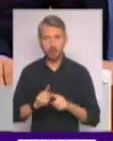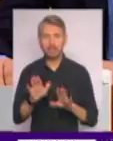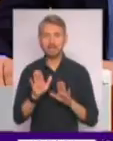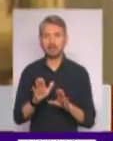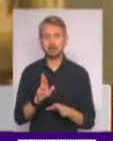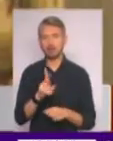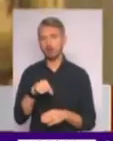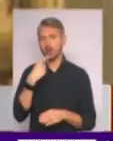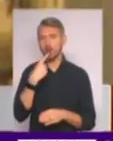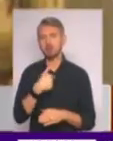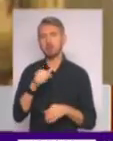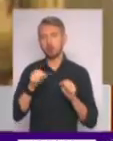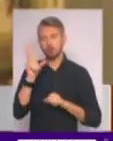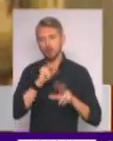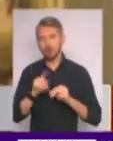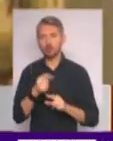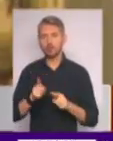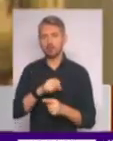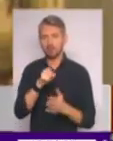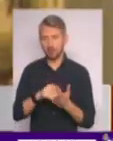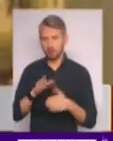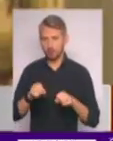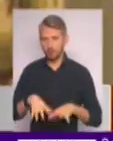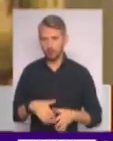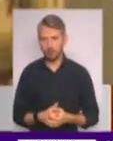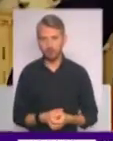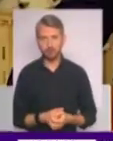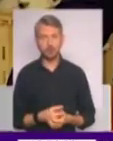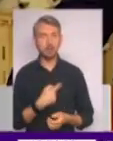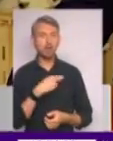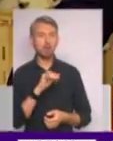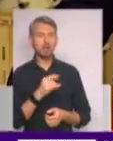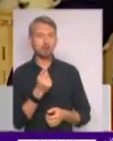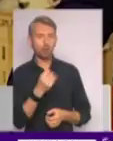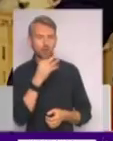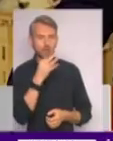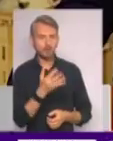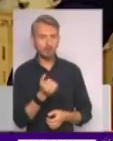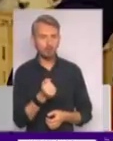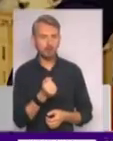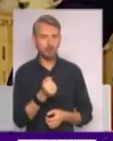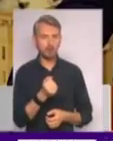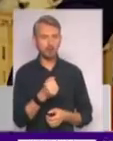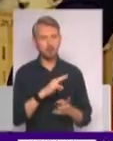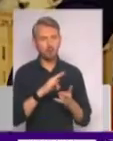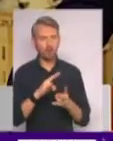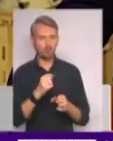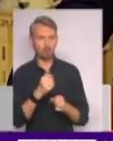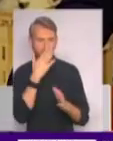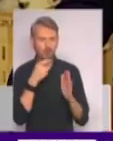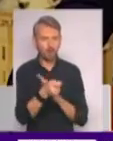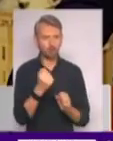як ви кажете, ми можемо сподіватися на те, що це питання буде вирішено. Ну, я би трошки, скажімо так, взяв би провокацію, зробив би знову таки по